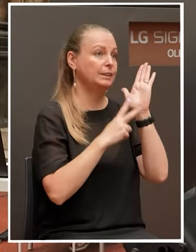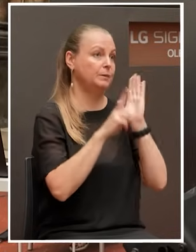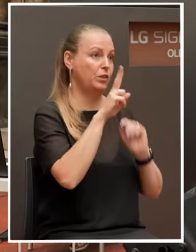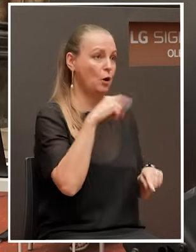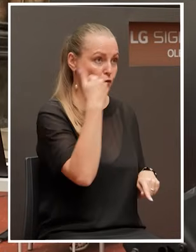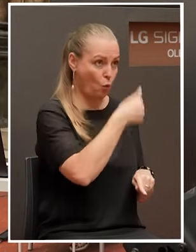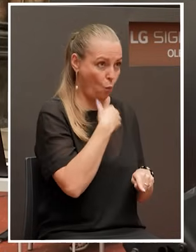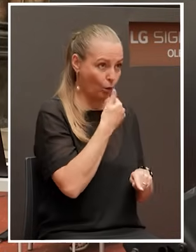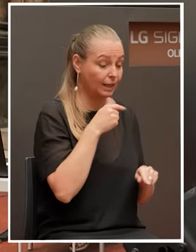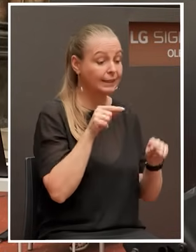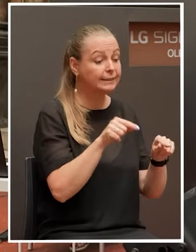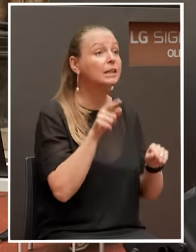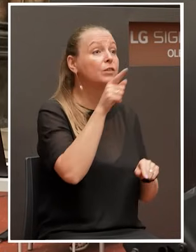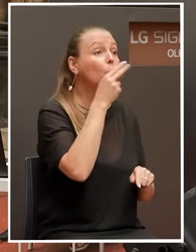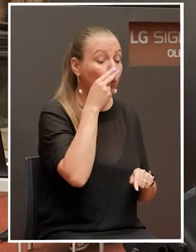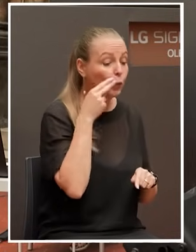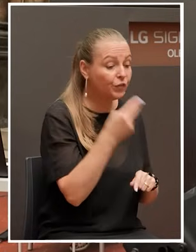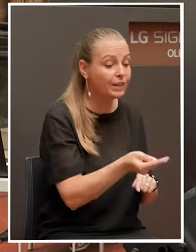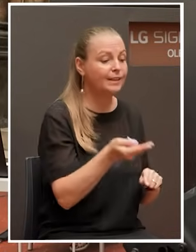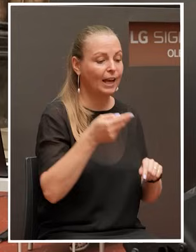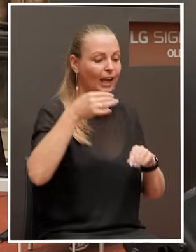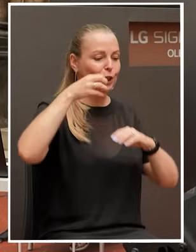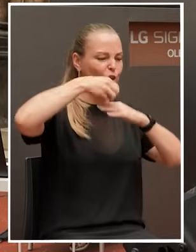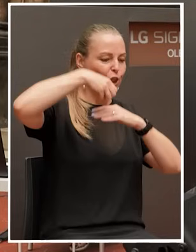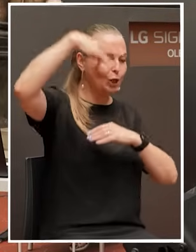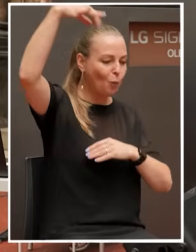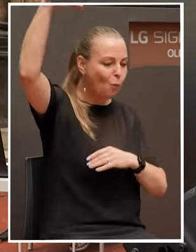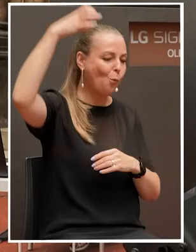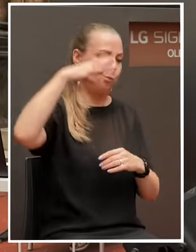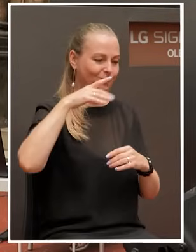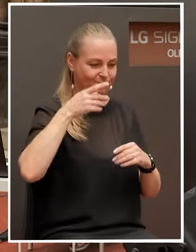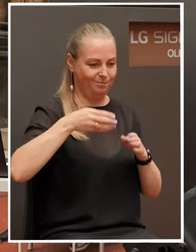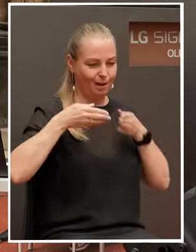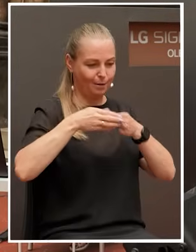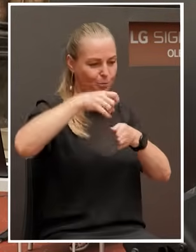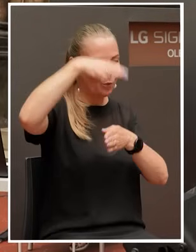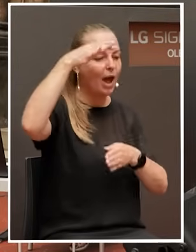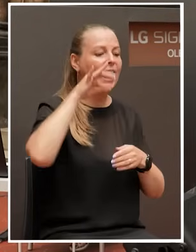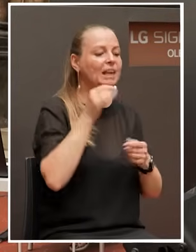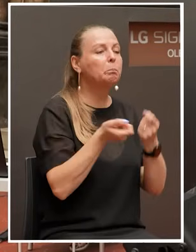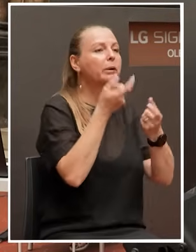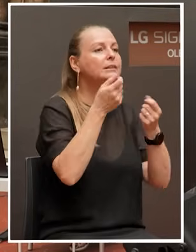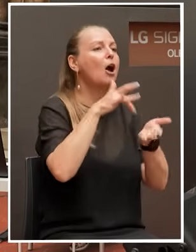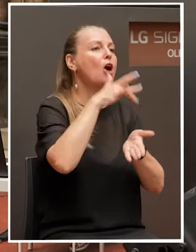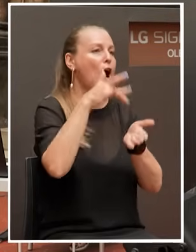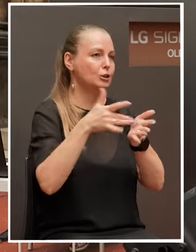1878 года. Здесь мы найдем с вами и дымящие трубы, и какие-то признаки городской архитектуры,